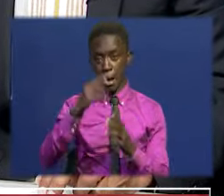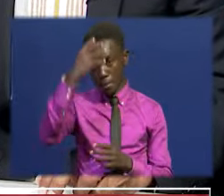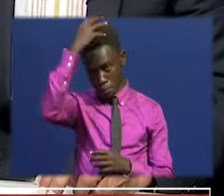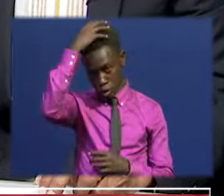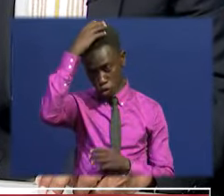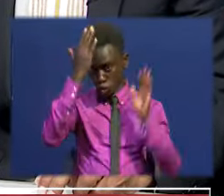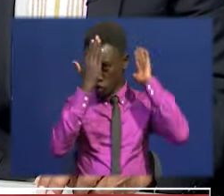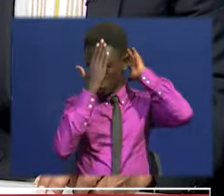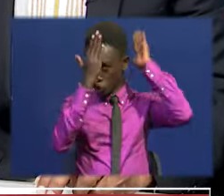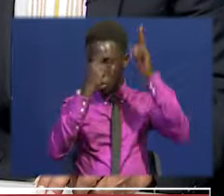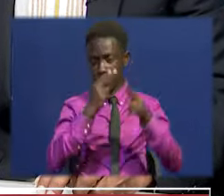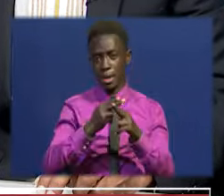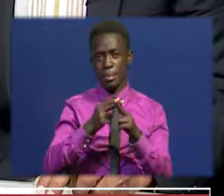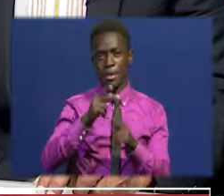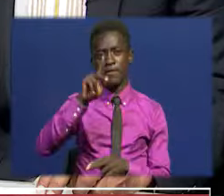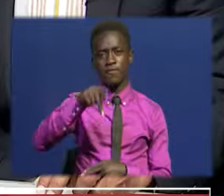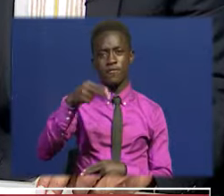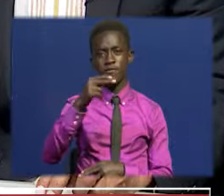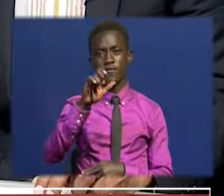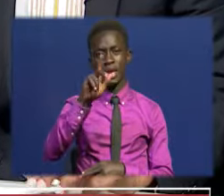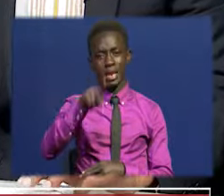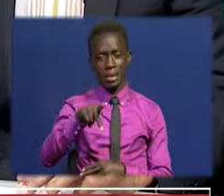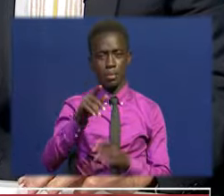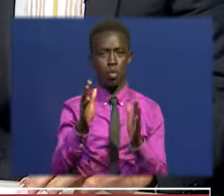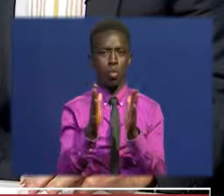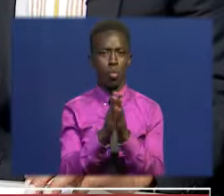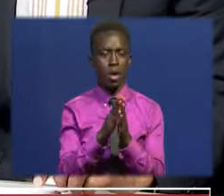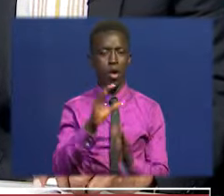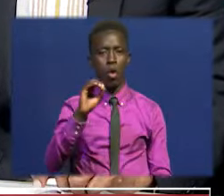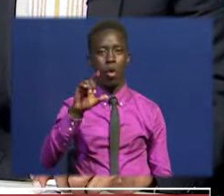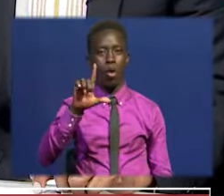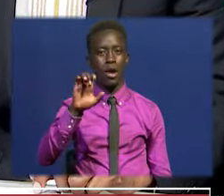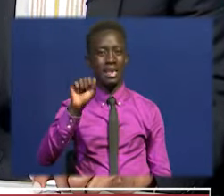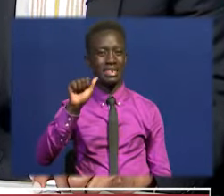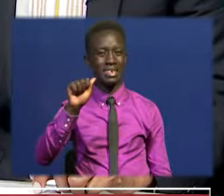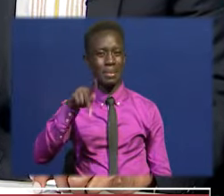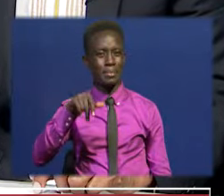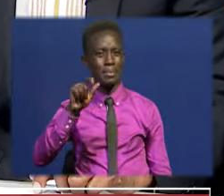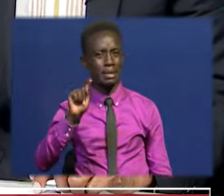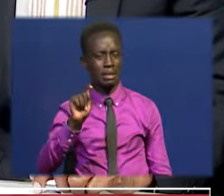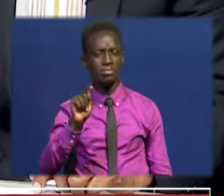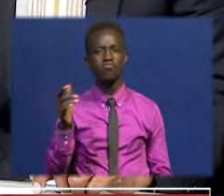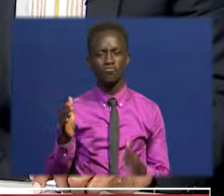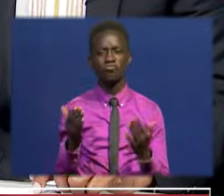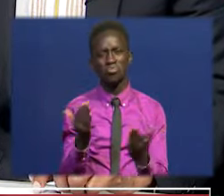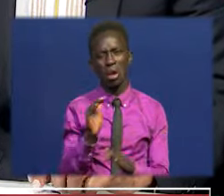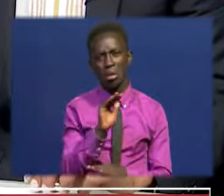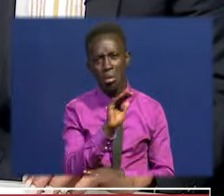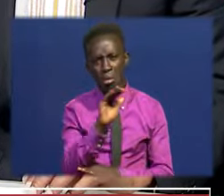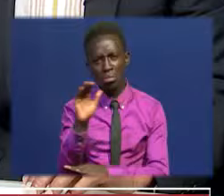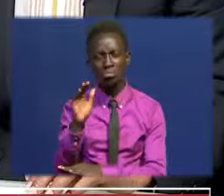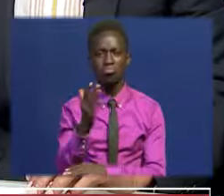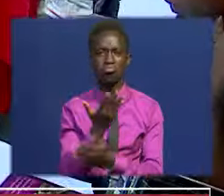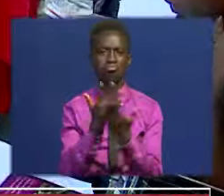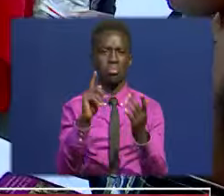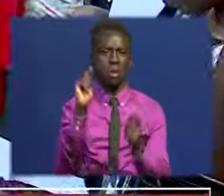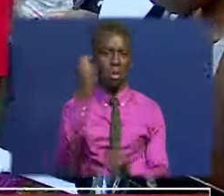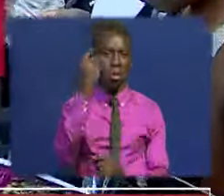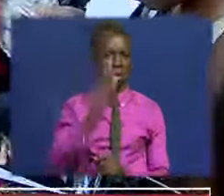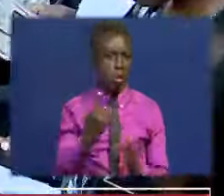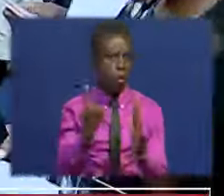wa Kianglikana Joseph Ole Sapit pia walitoa wito kwa umoja miongoni mwa Wakenya, kwa Wakenya wote.